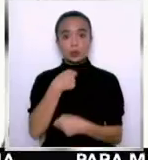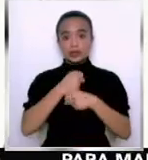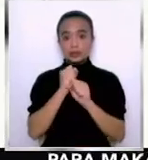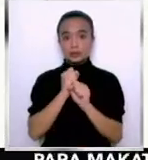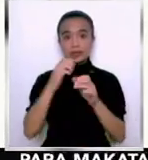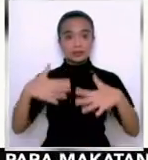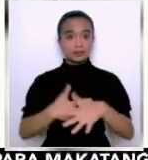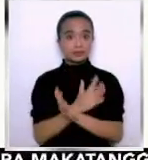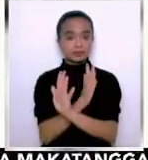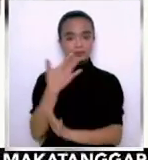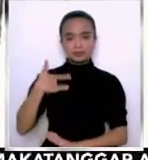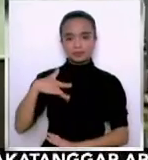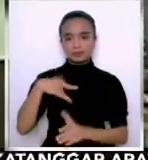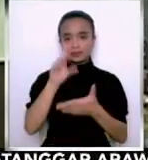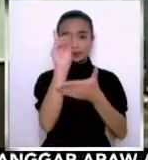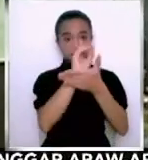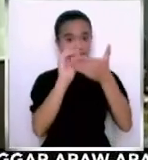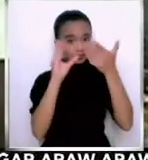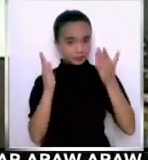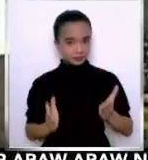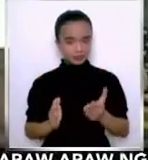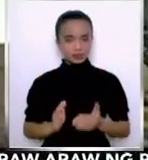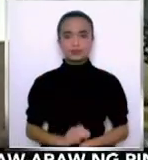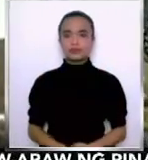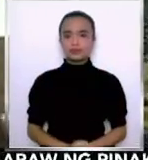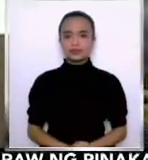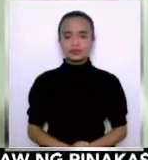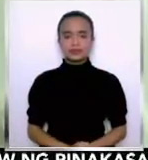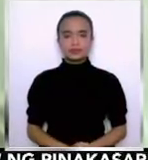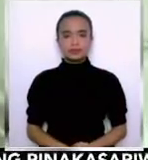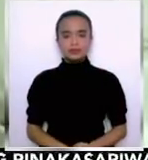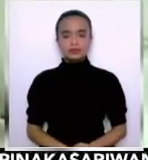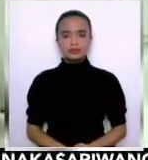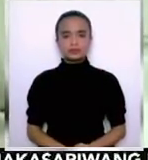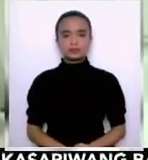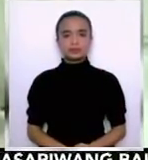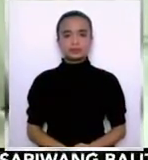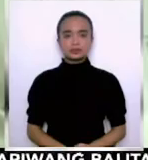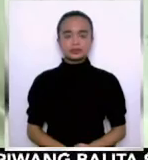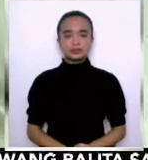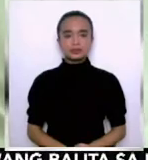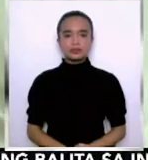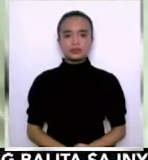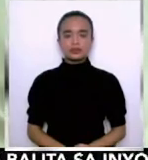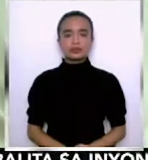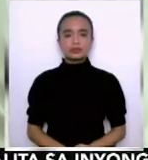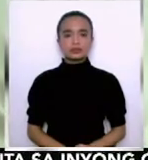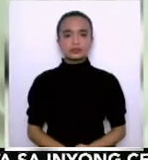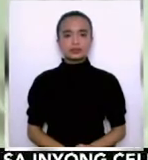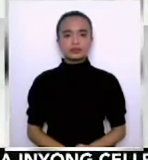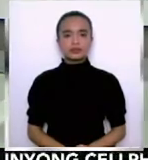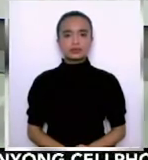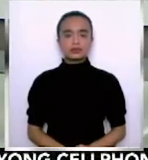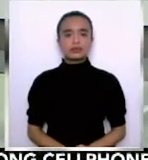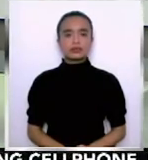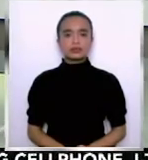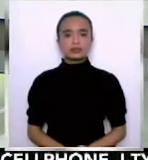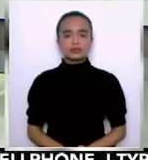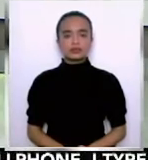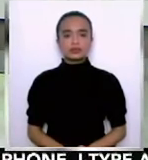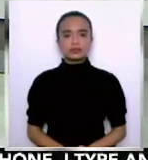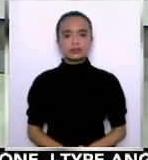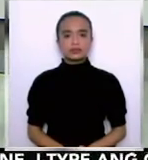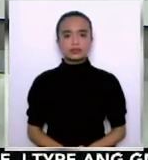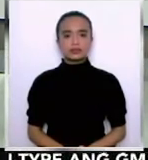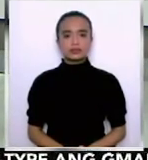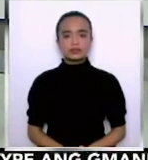designer na si Silverio Anglacer. Marisol Abdurrahman, Nakatuto, 24 Oras. Mahigit